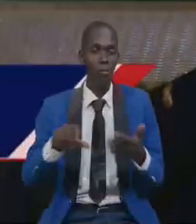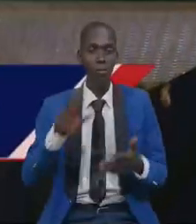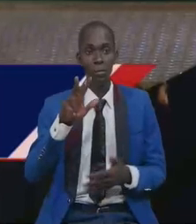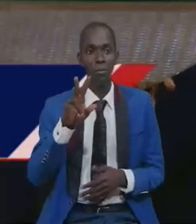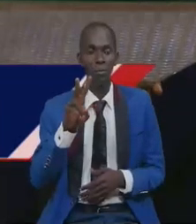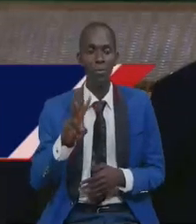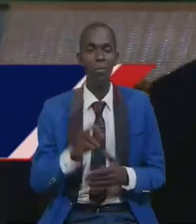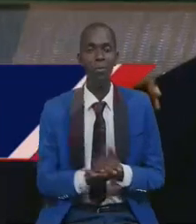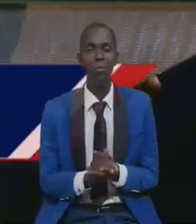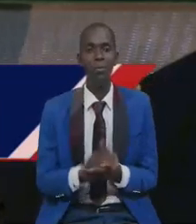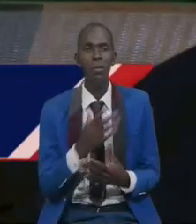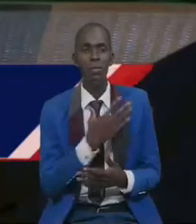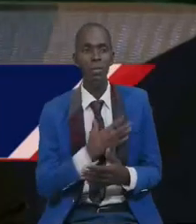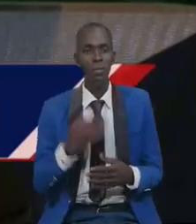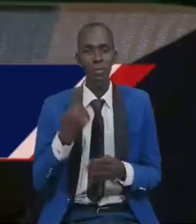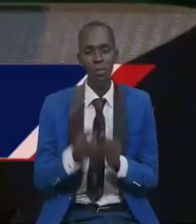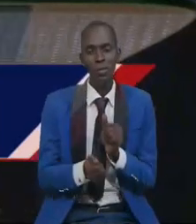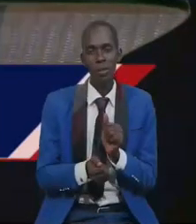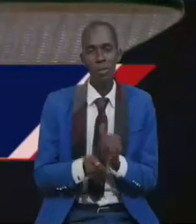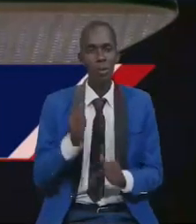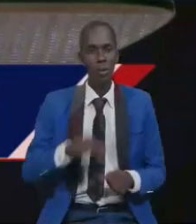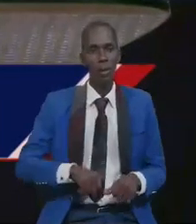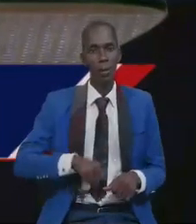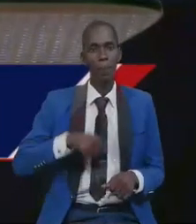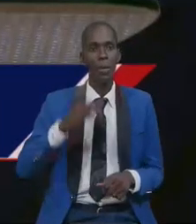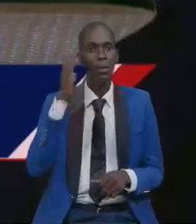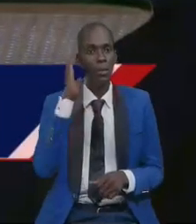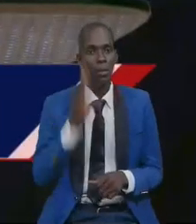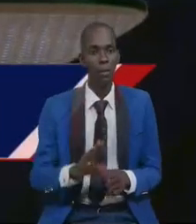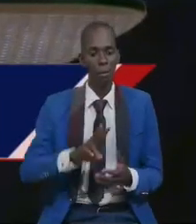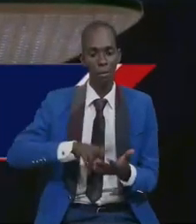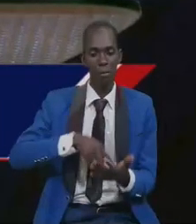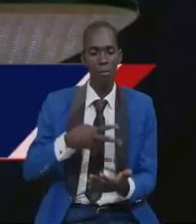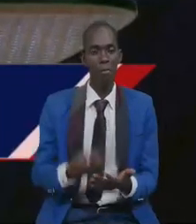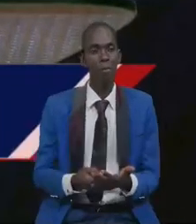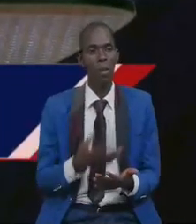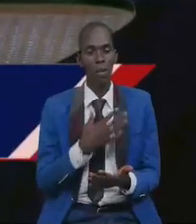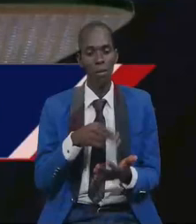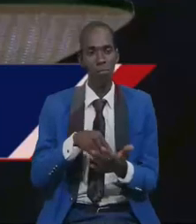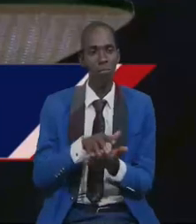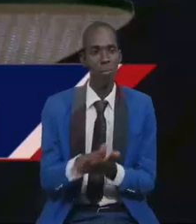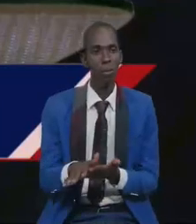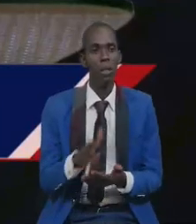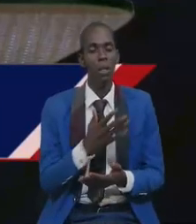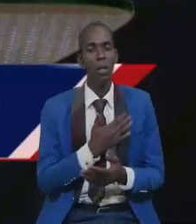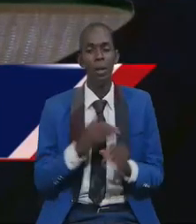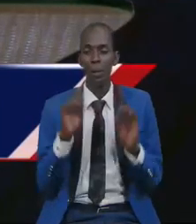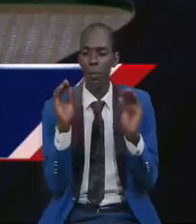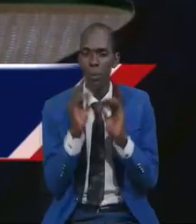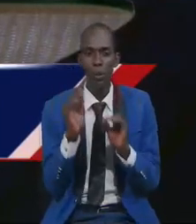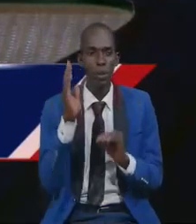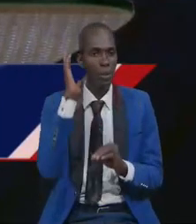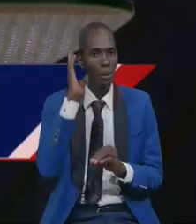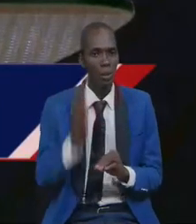Le verset 32, l'orgueilleuse chancellera et tombera et personne ne la